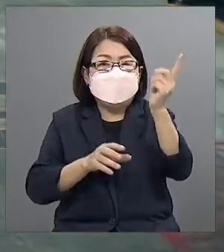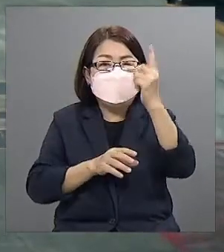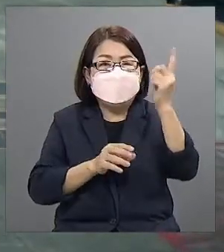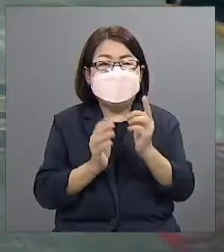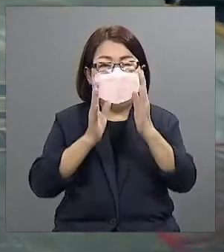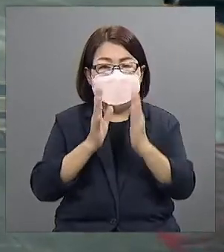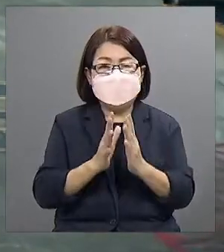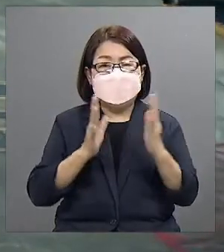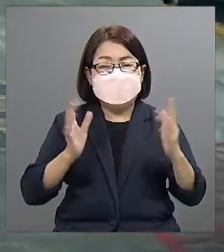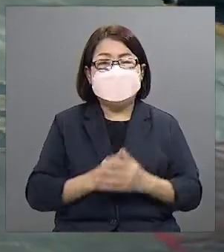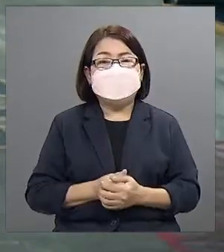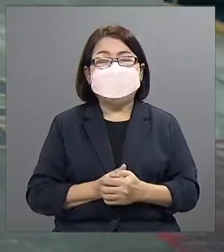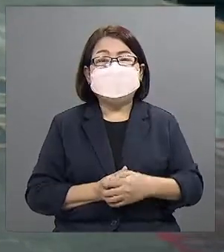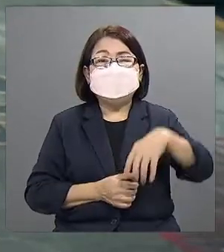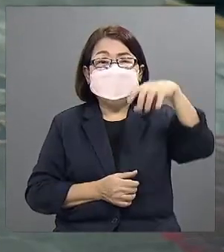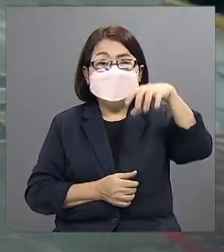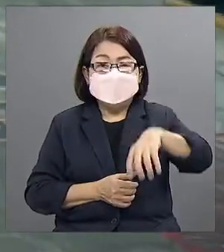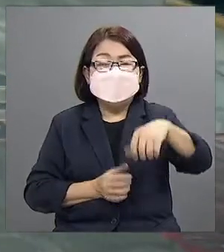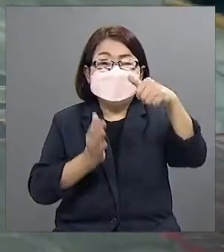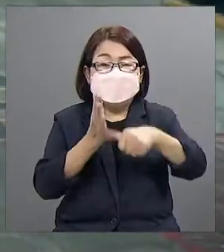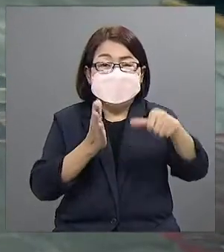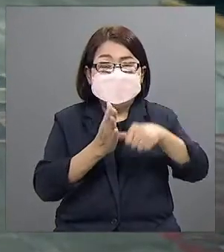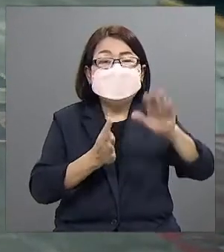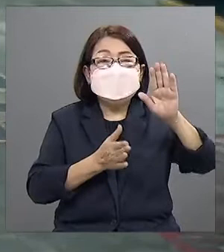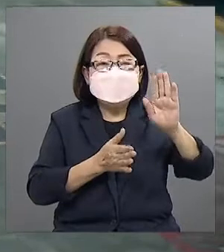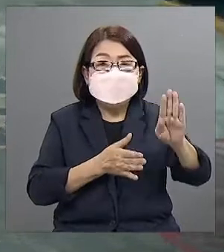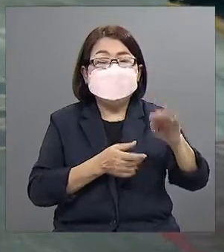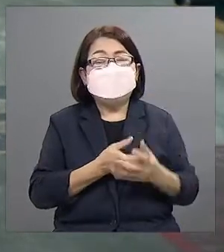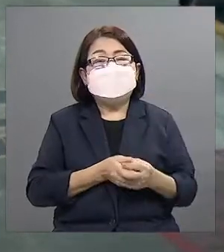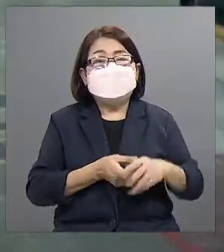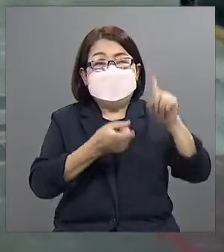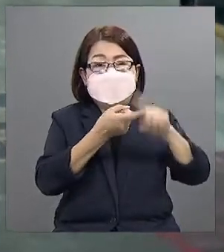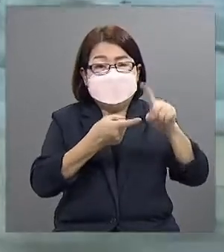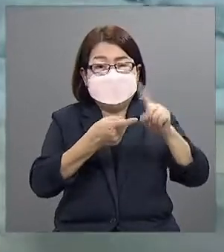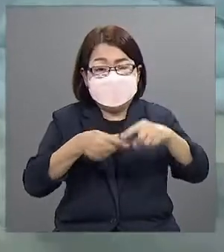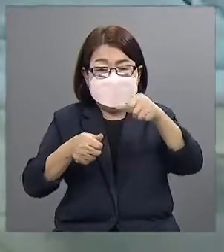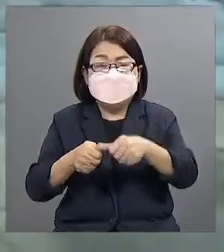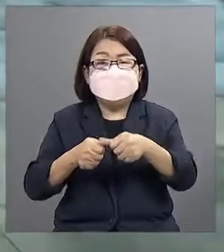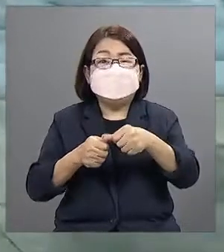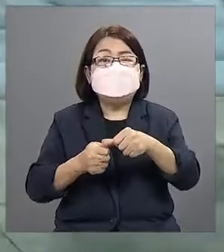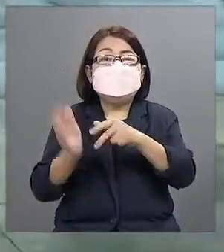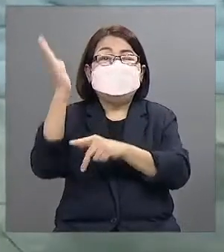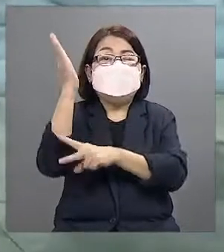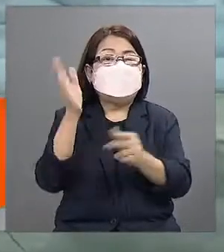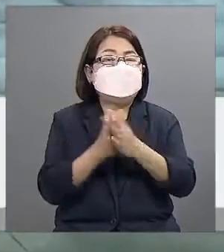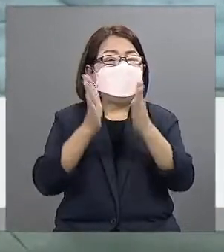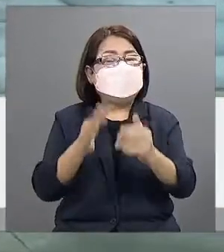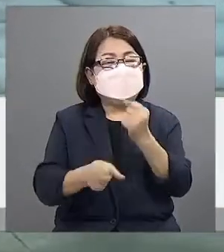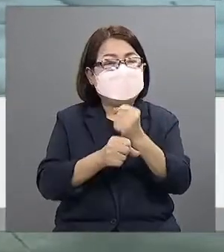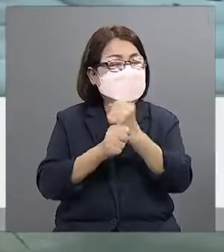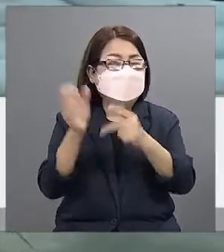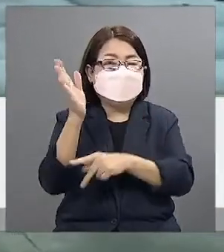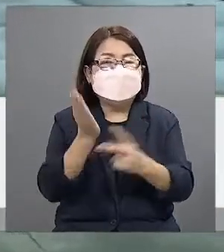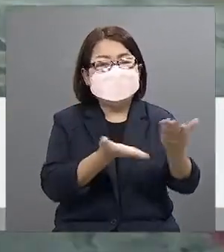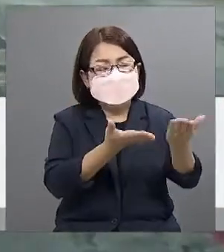องสุลใหญ่สหพันธรัฐรัสเซียประจำจังหวัดภูเก็ตและเจ้าหน้าที่ในจังหวัดภูเก็ตให้การต้อนรับและอำนวยความสะดวกเที่ยวบินปฐมฤกษ์